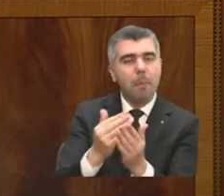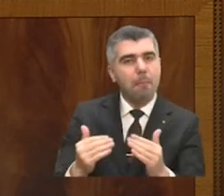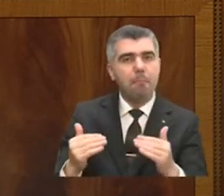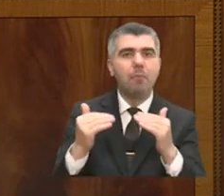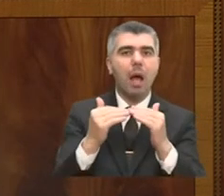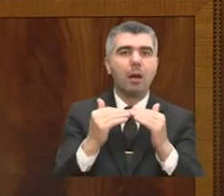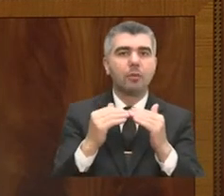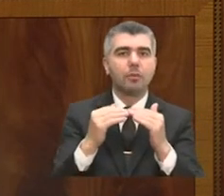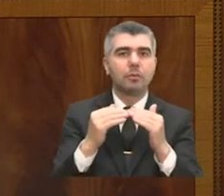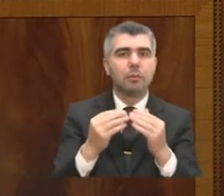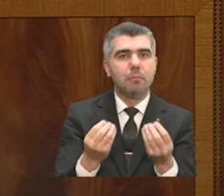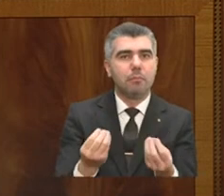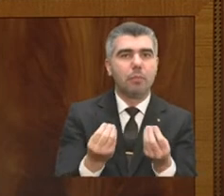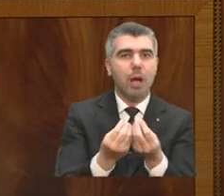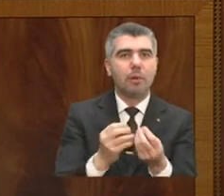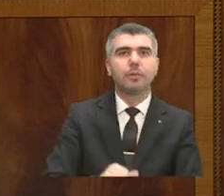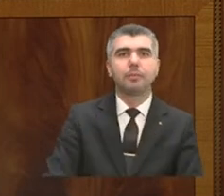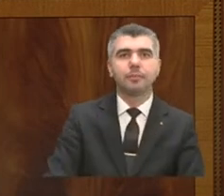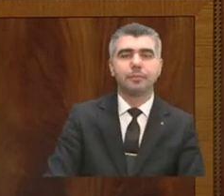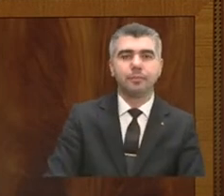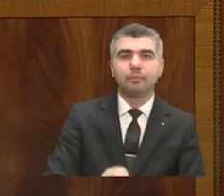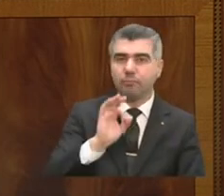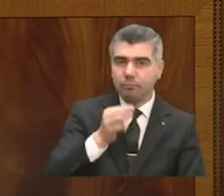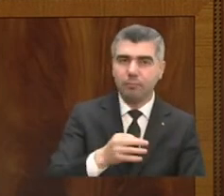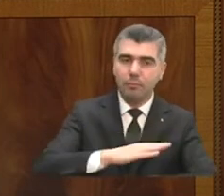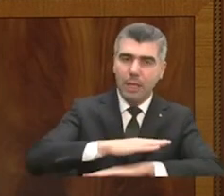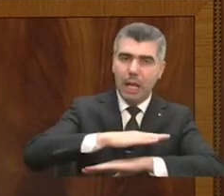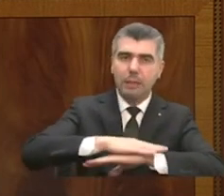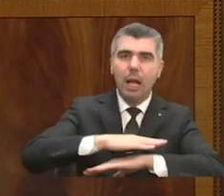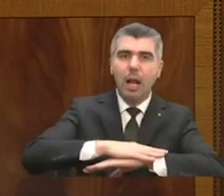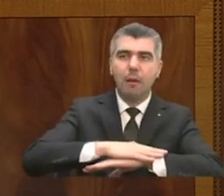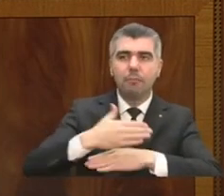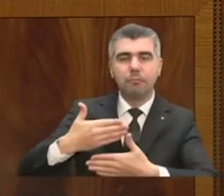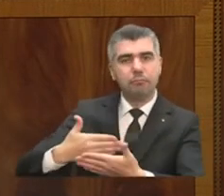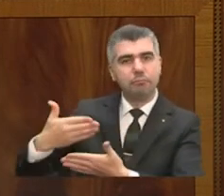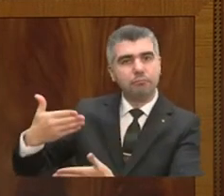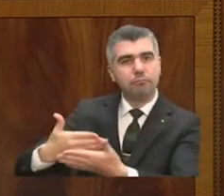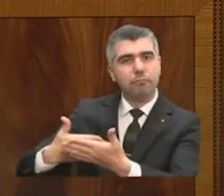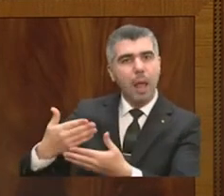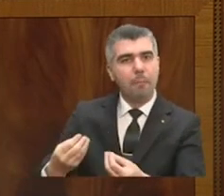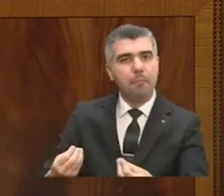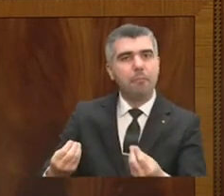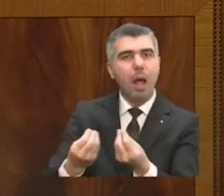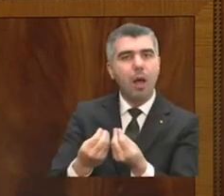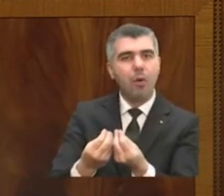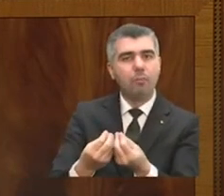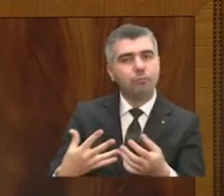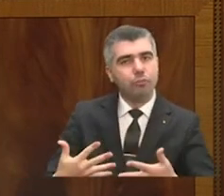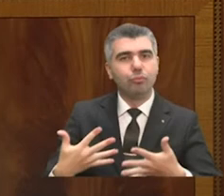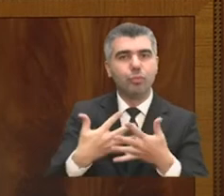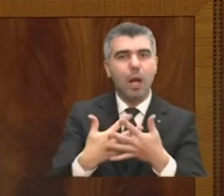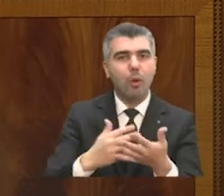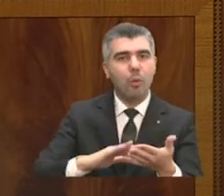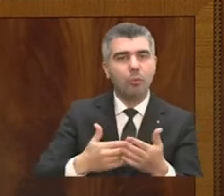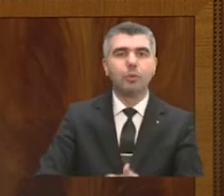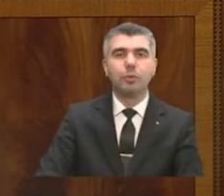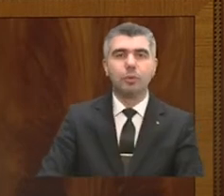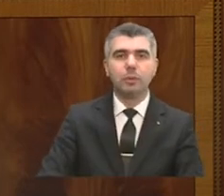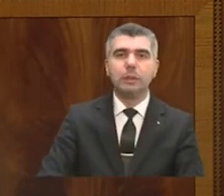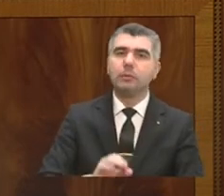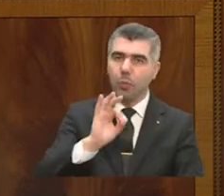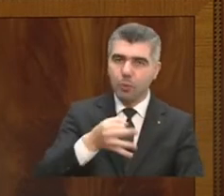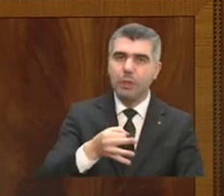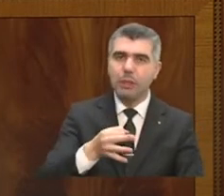son partenariat avec ses partenaires européens sur la base, évidemment, du